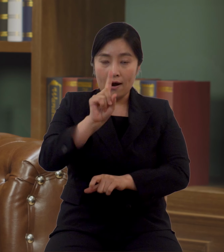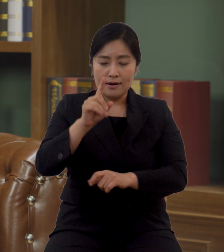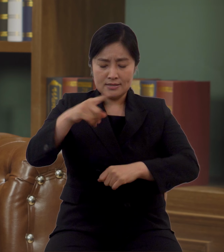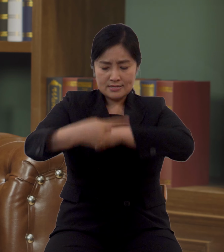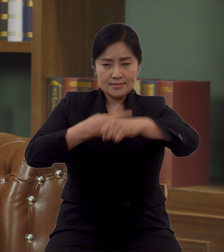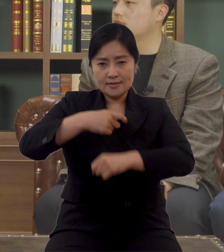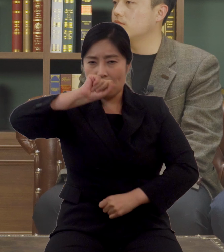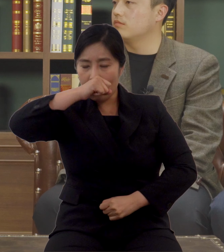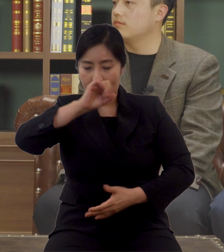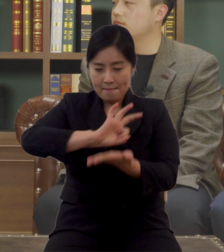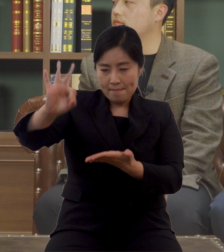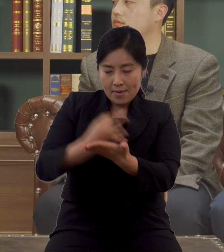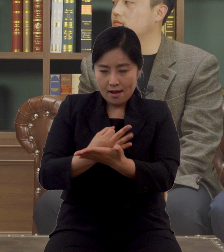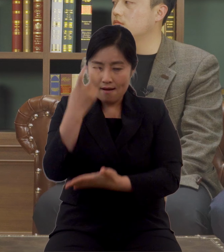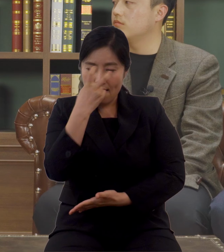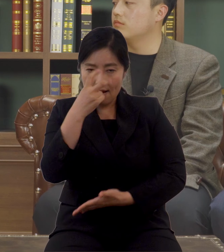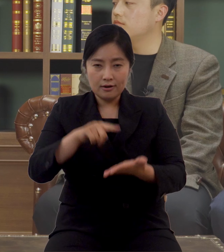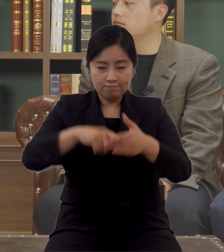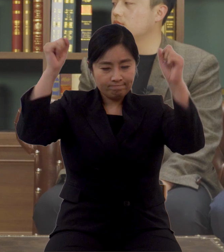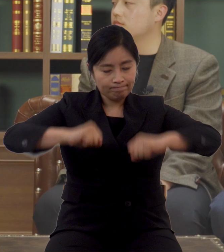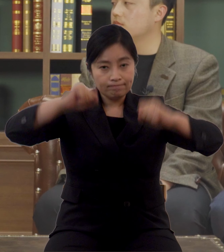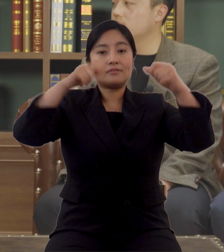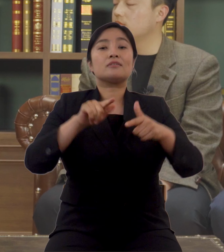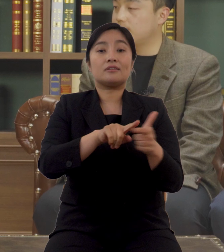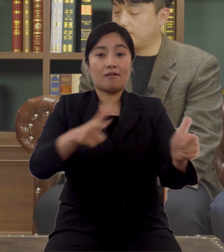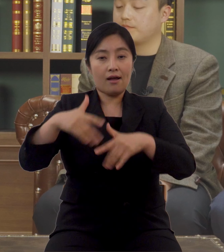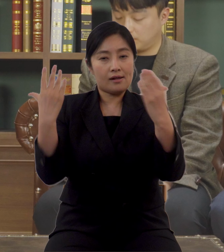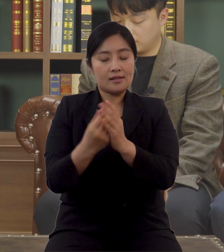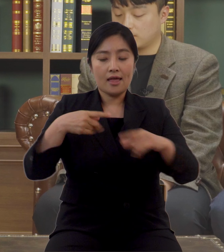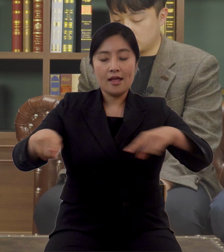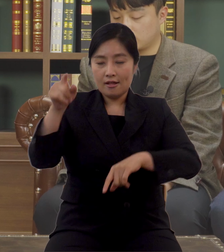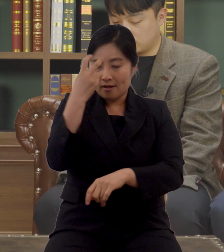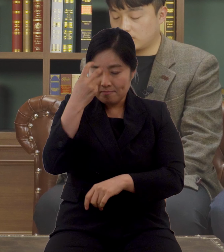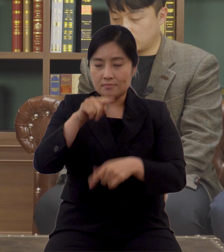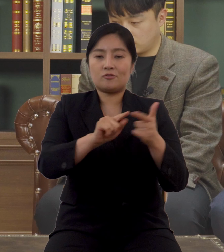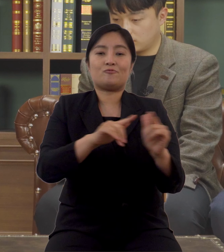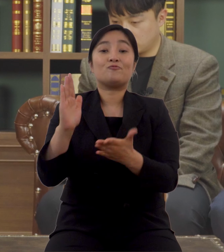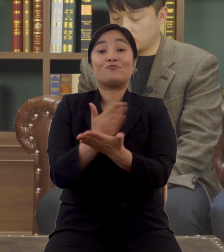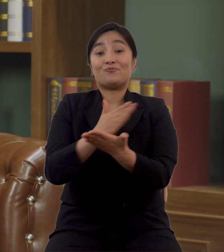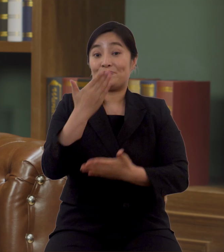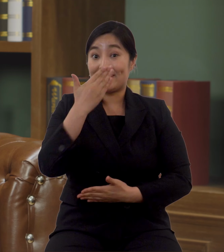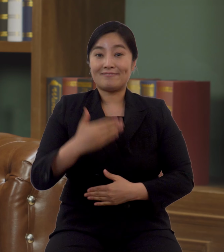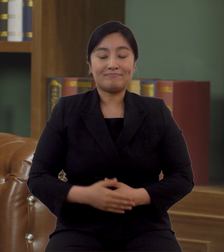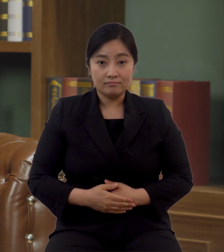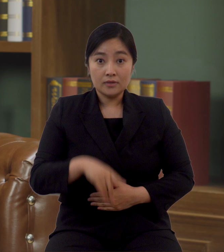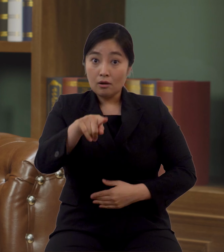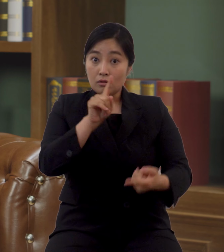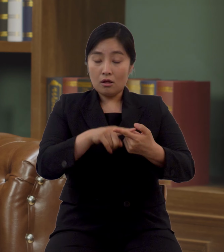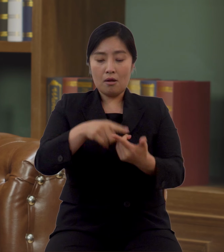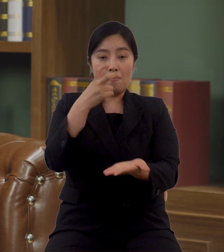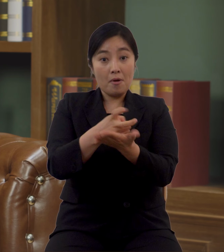해의 예산과 결산을 점검하고 의결하는 역할까지를 행정 감시 기능으로 구분할 수 있습니다. 이